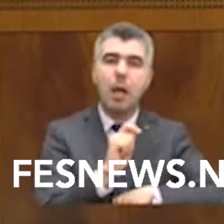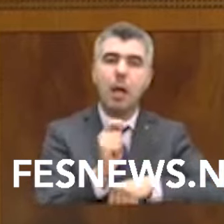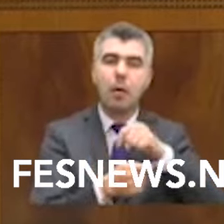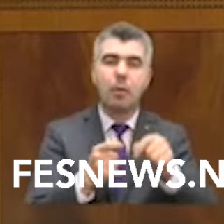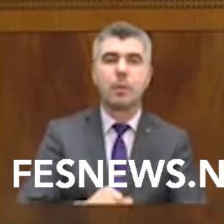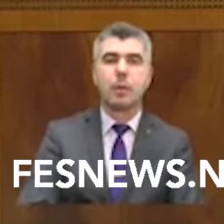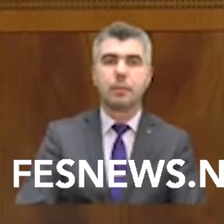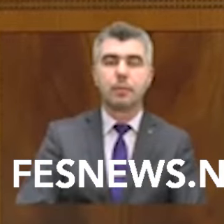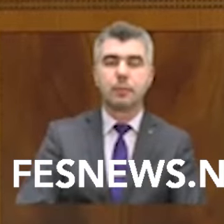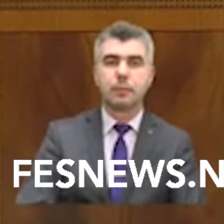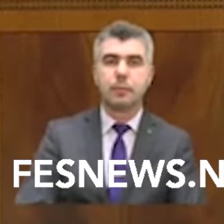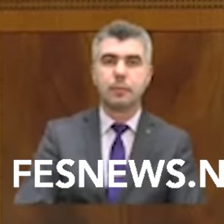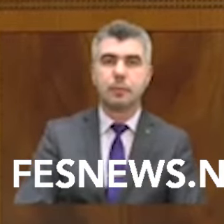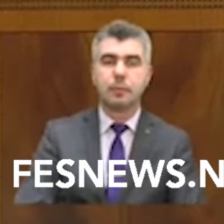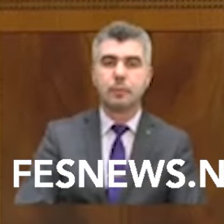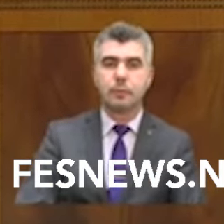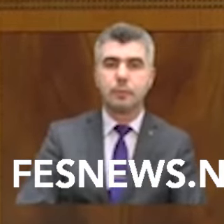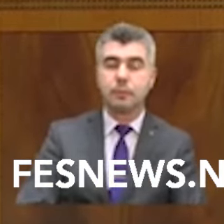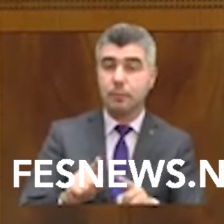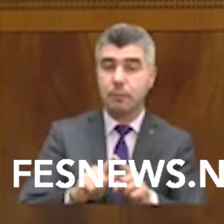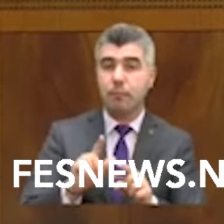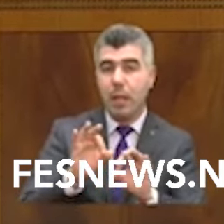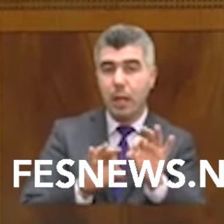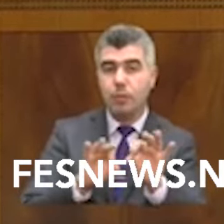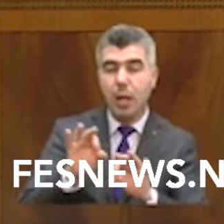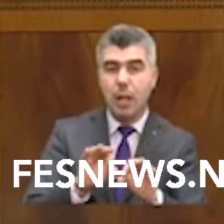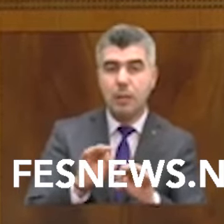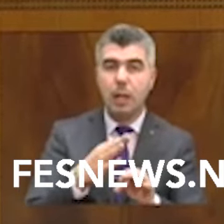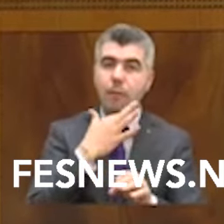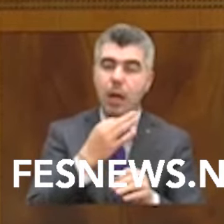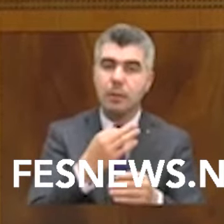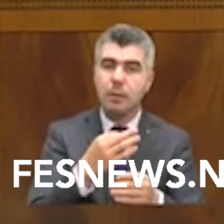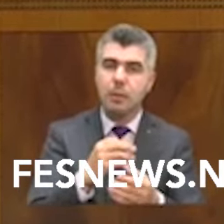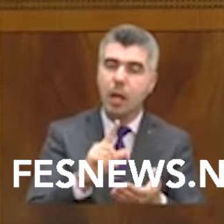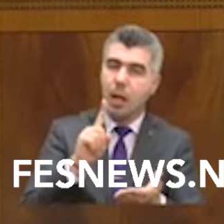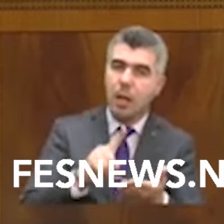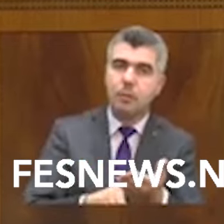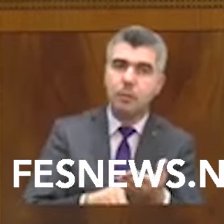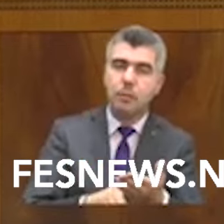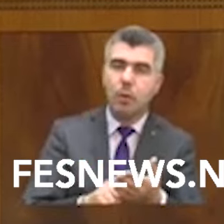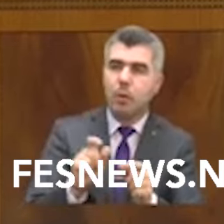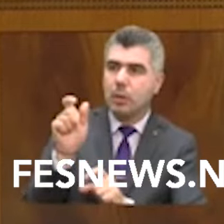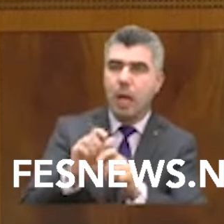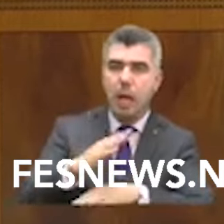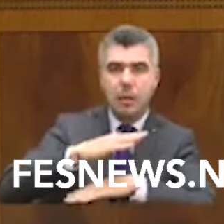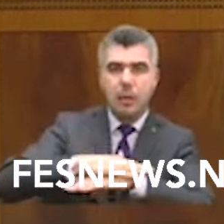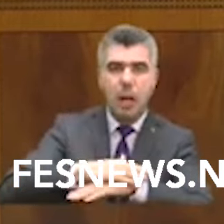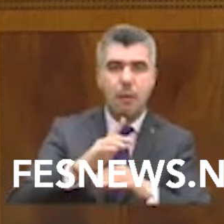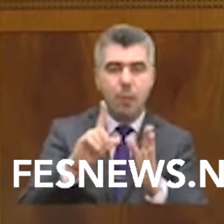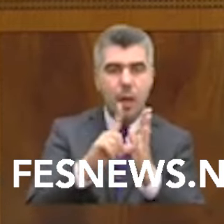القروي والمساطر تكون بسيطة وقريبة من الواقع وأي واحد طبق القانون يمكن